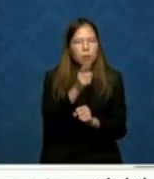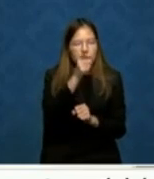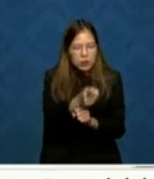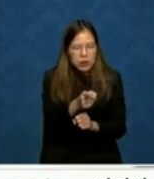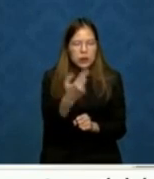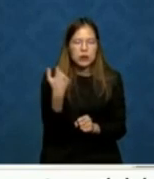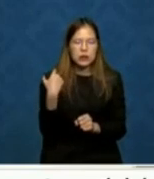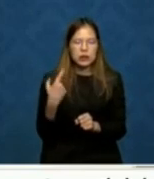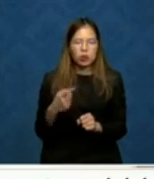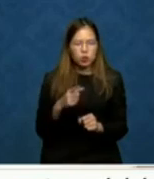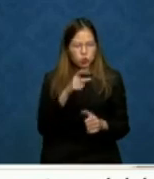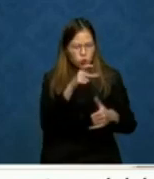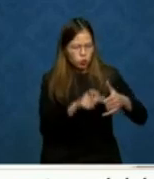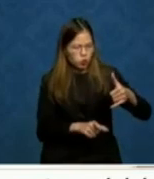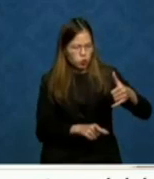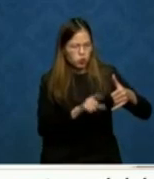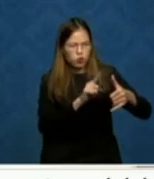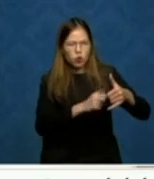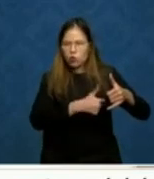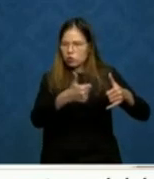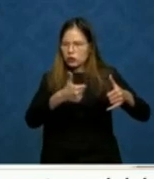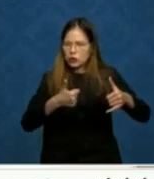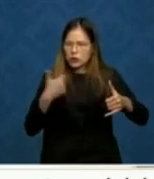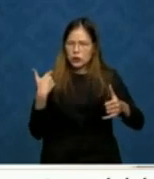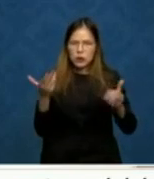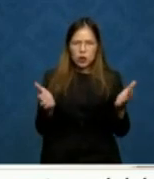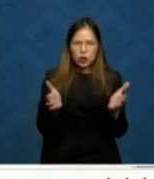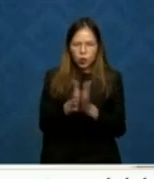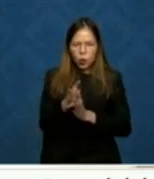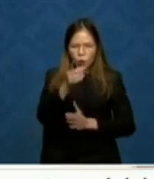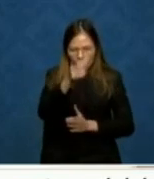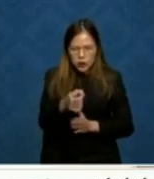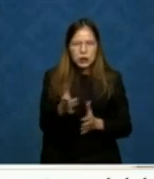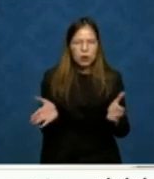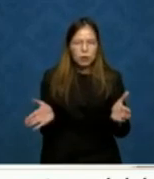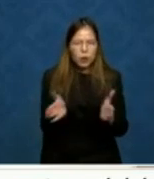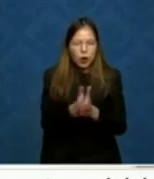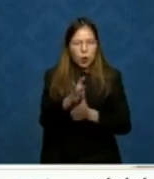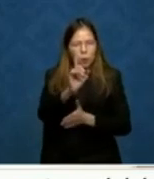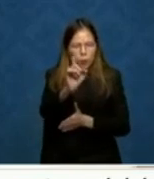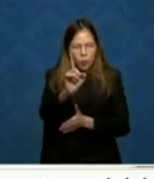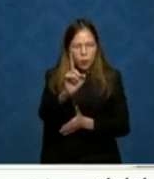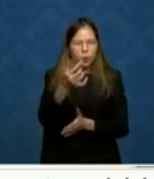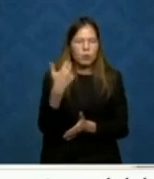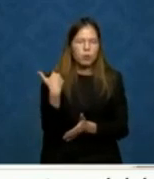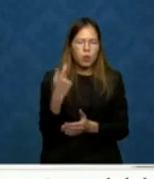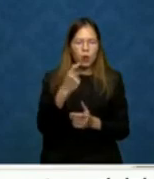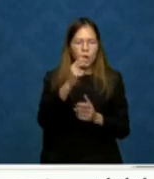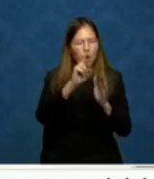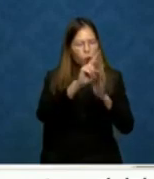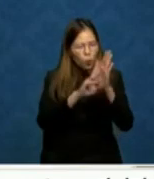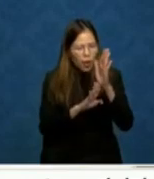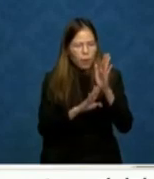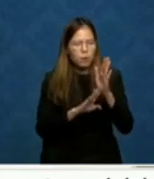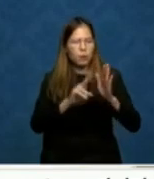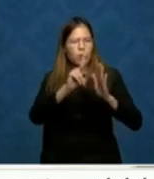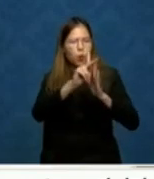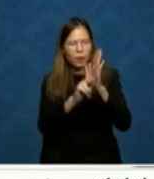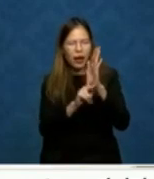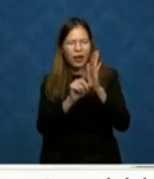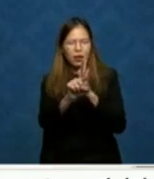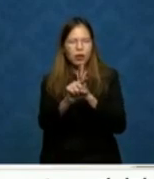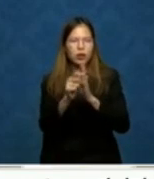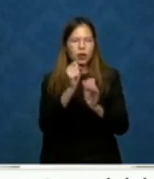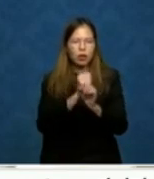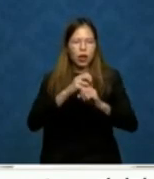จากบริบทหรือพฤติการอื่นๆที่เป็นข้อเท็จจริงประกอบกันซึ่งการออกรูปแบบกฎหมายนั้นจำเป็นต้องออกรูปแบบก